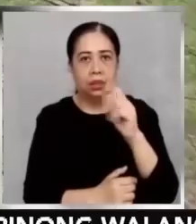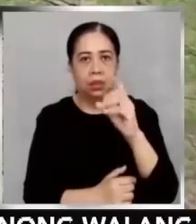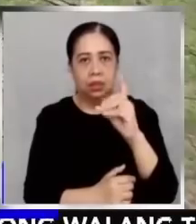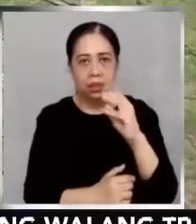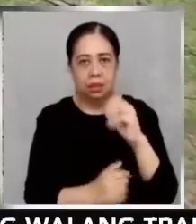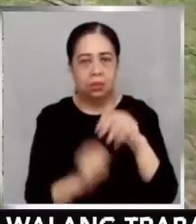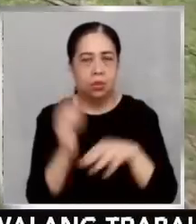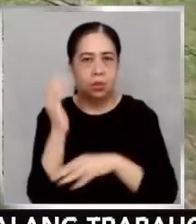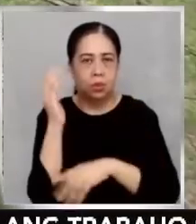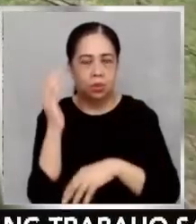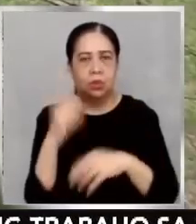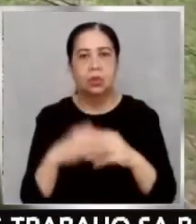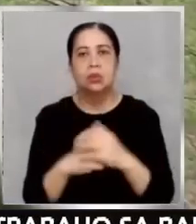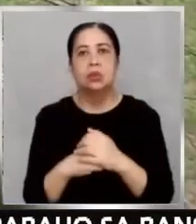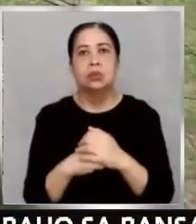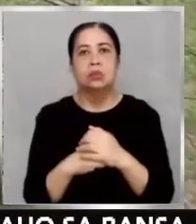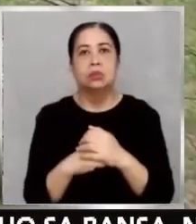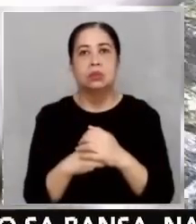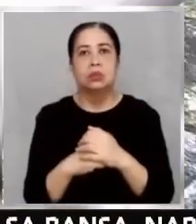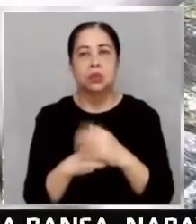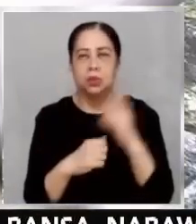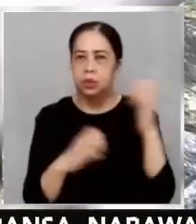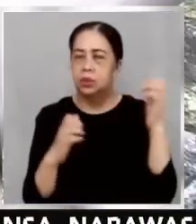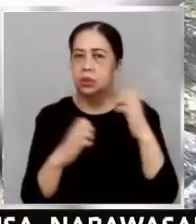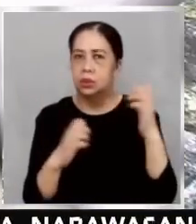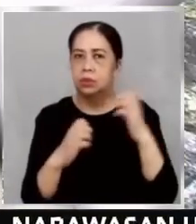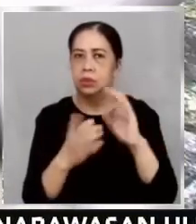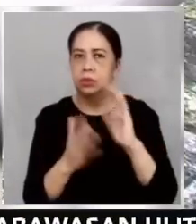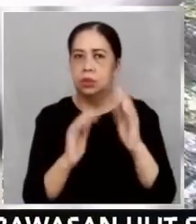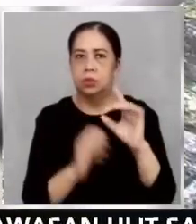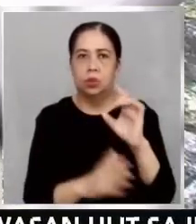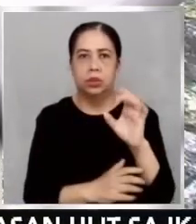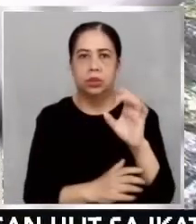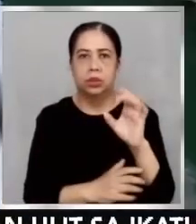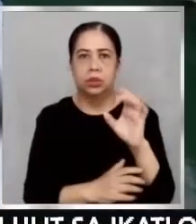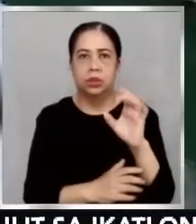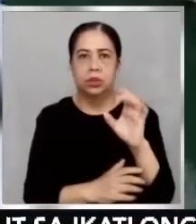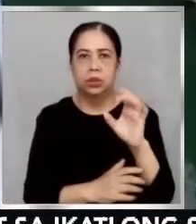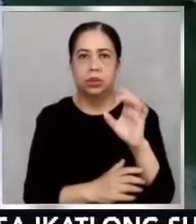noon, we expect na magiging 180 meters ito